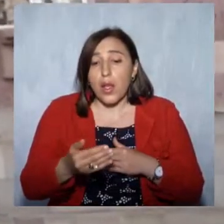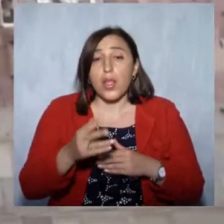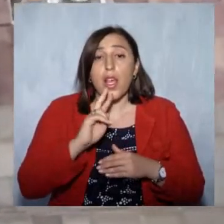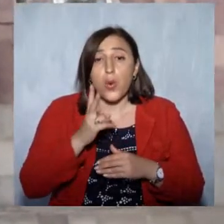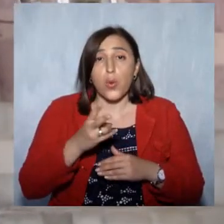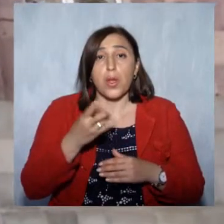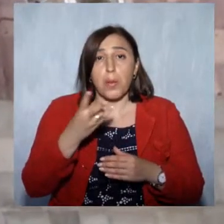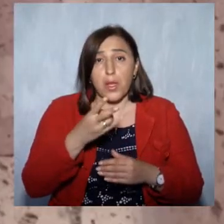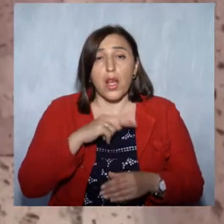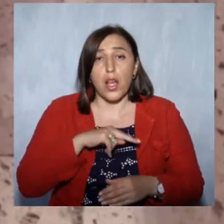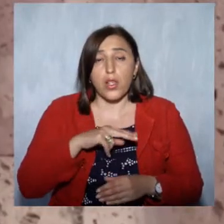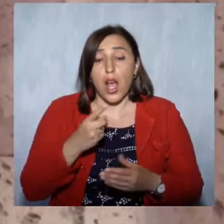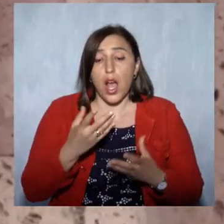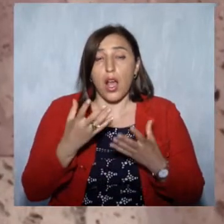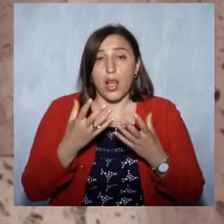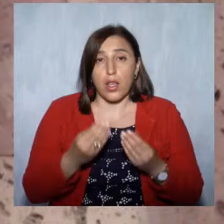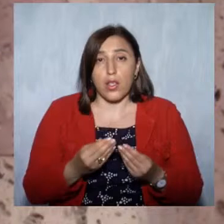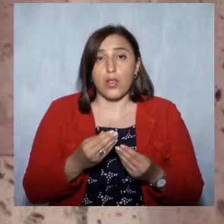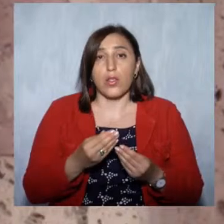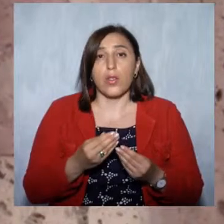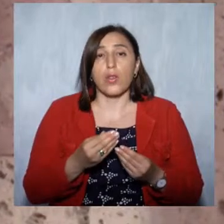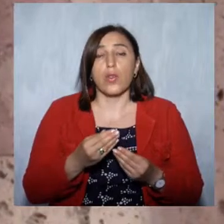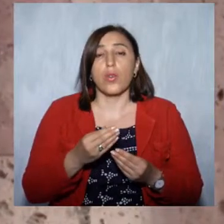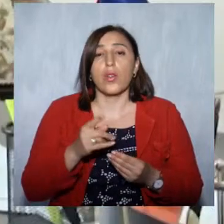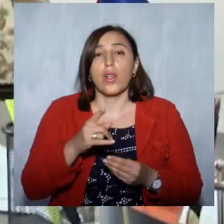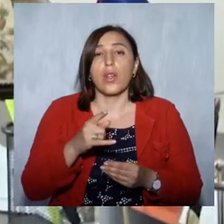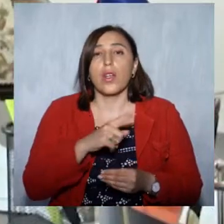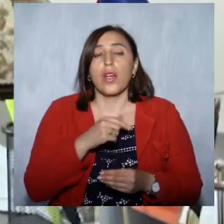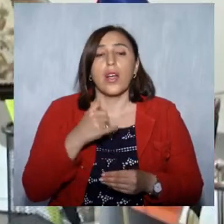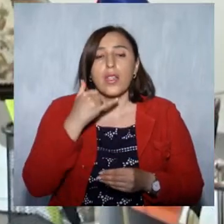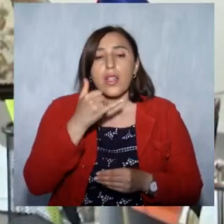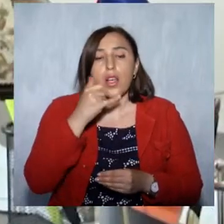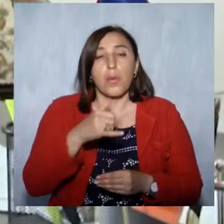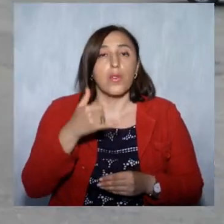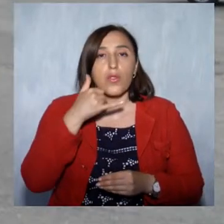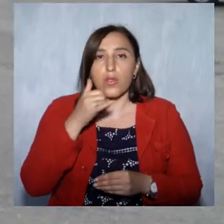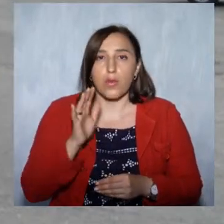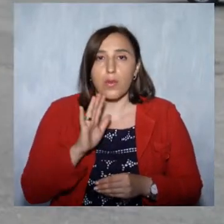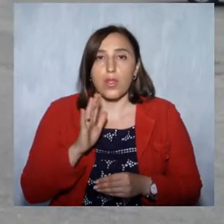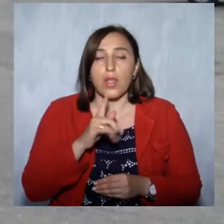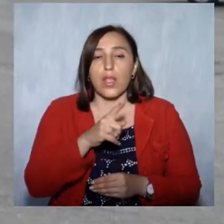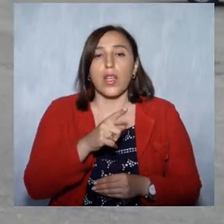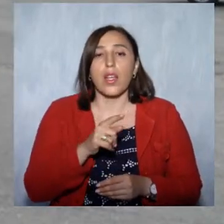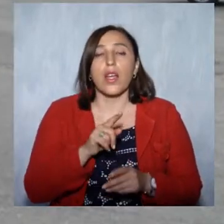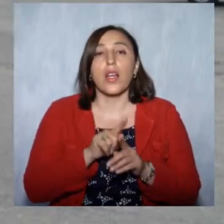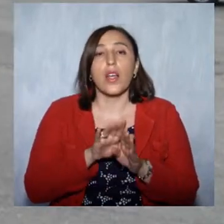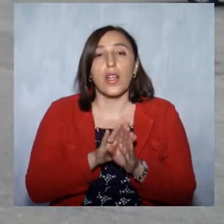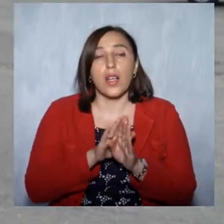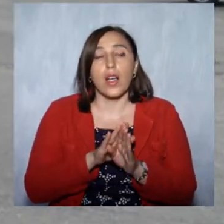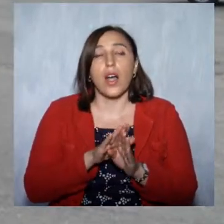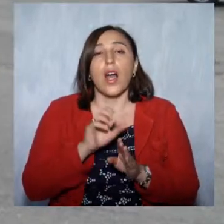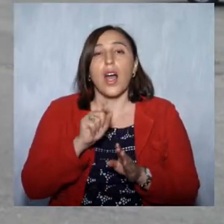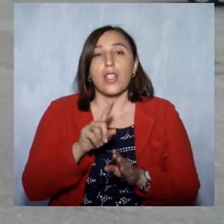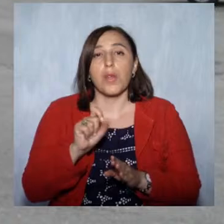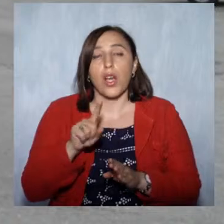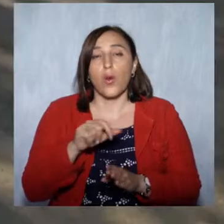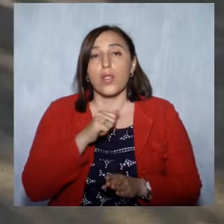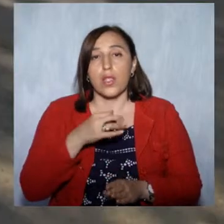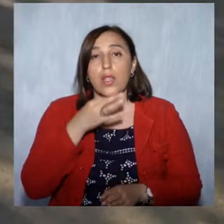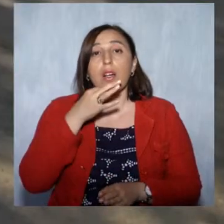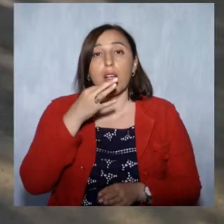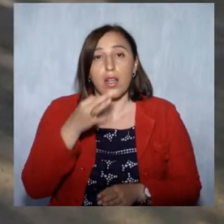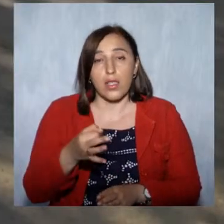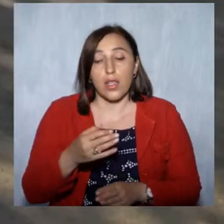կա։ Այսօր ողջ օրվա ընթացքում Փարսյանը անպատասխան թողեց մեր զանգերը։ Նրա մամուլի խոսնակ Հասմիկ Հարությունյանը ազատությանը